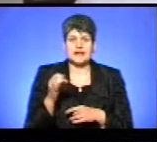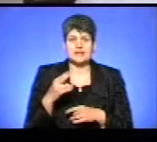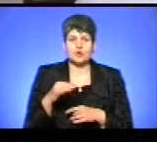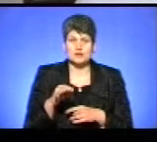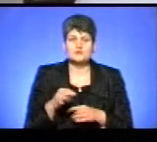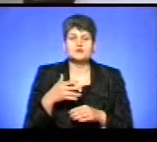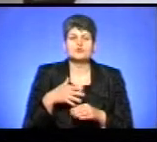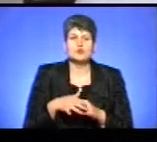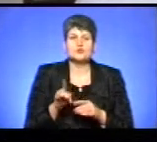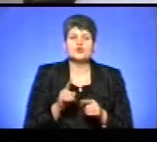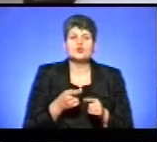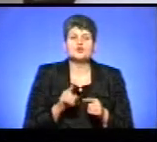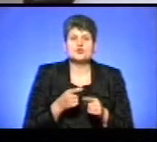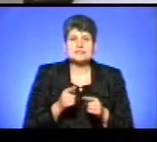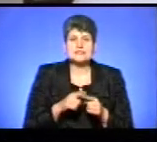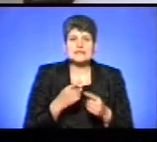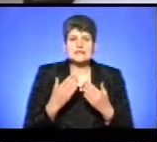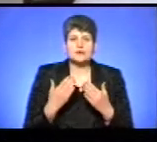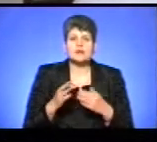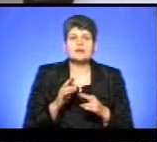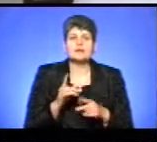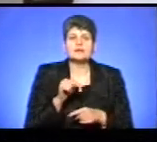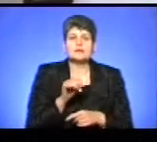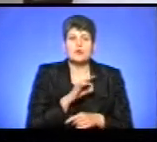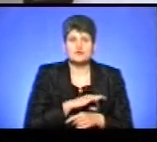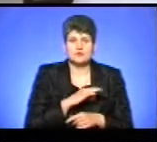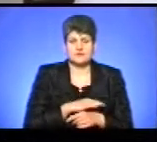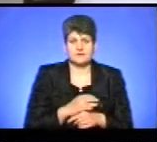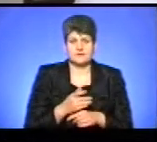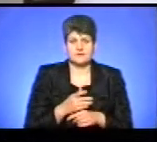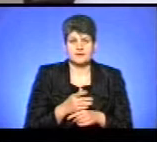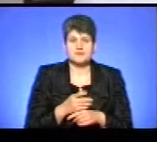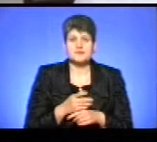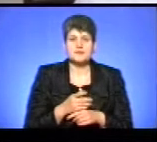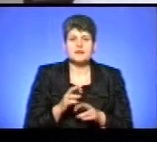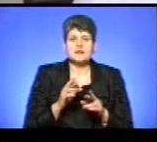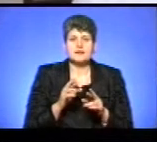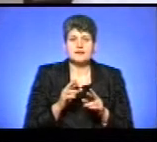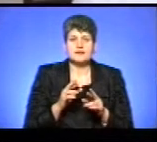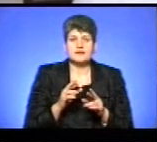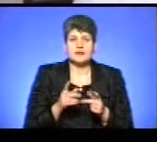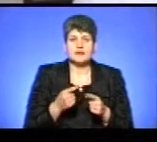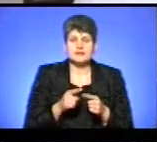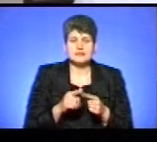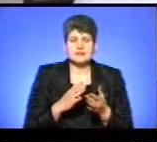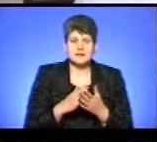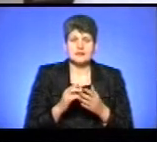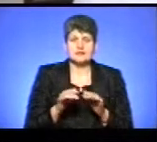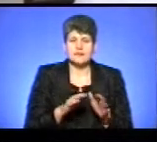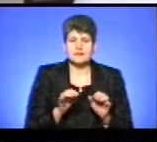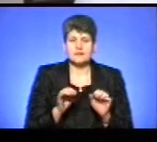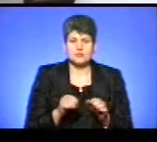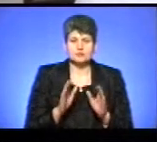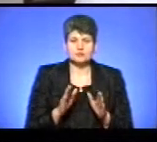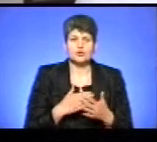таке діалог, як ним користуватися, так користуватися ним як добре загостреним інструментом, який є дієвий, який